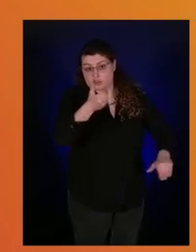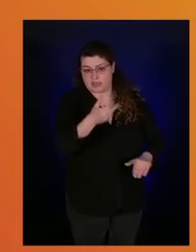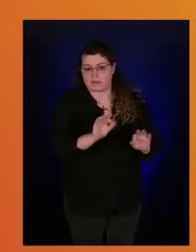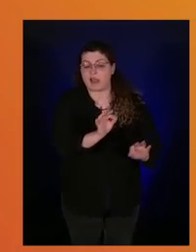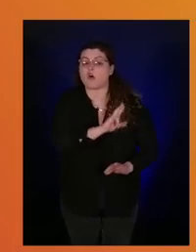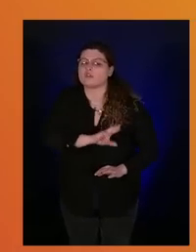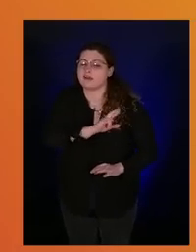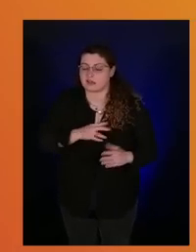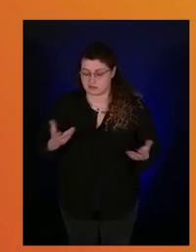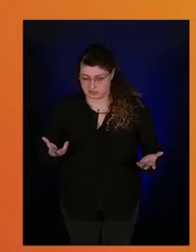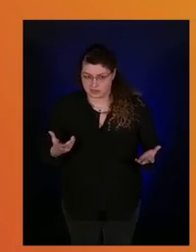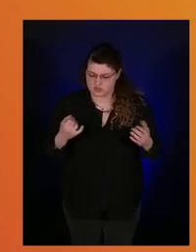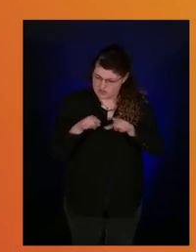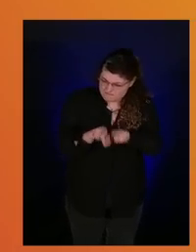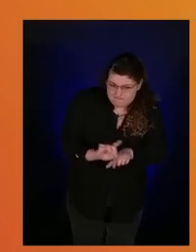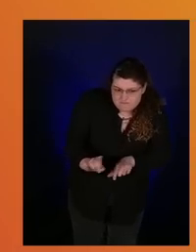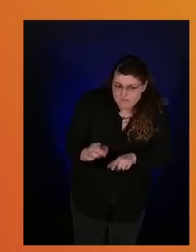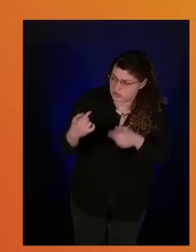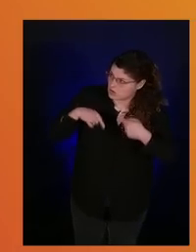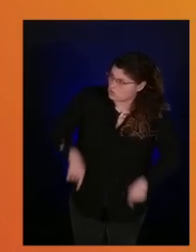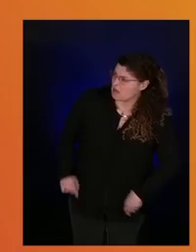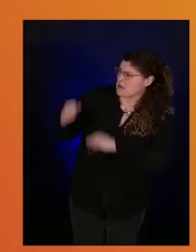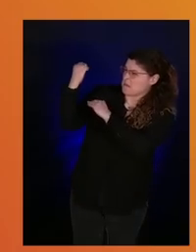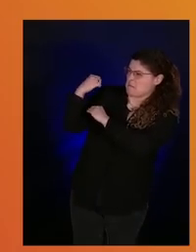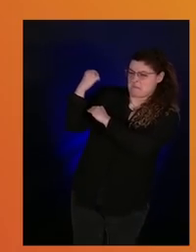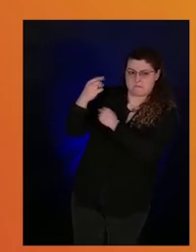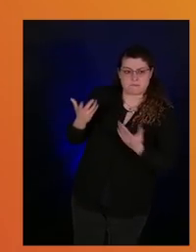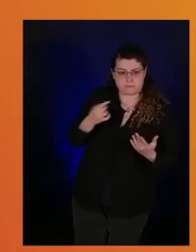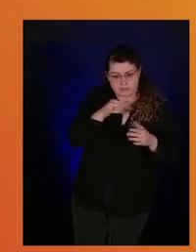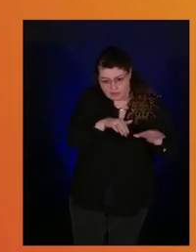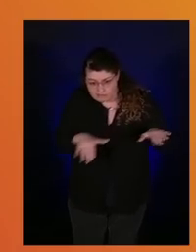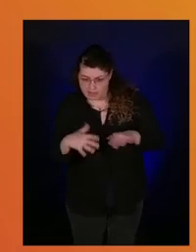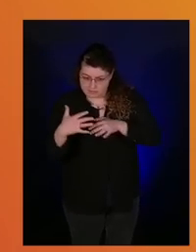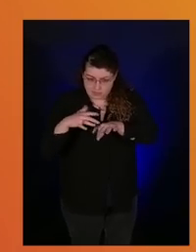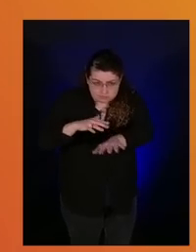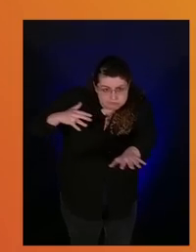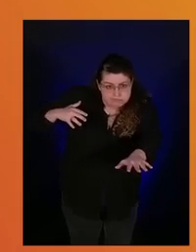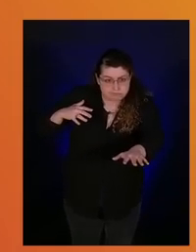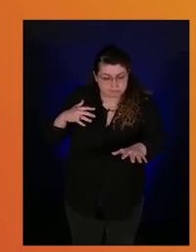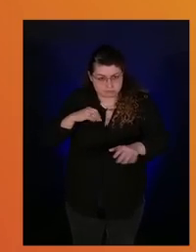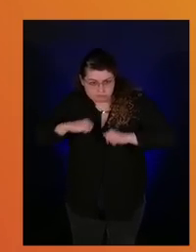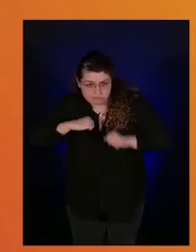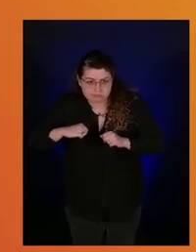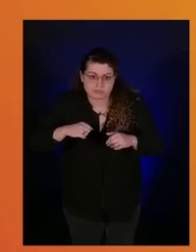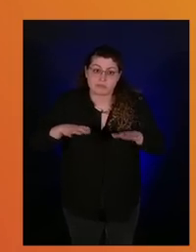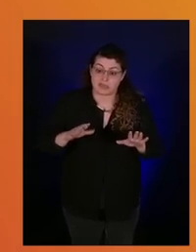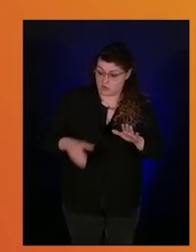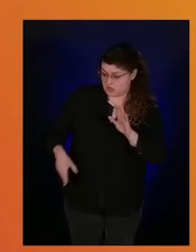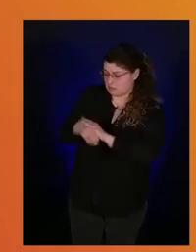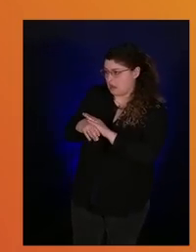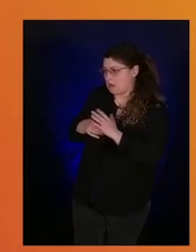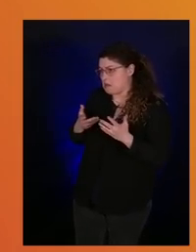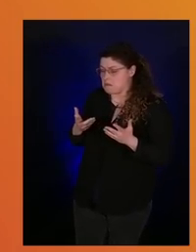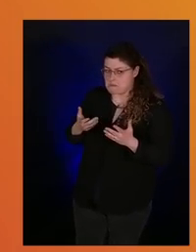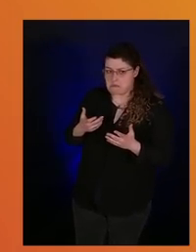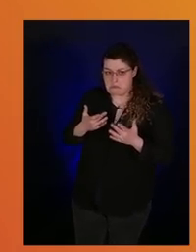sentiment d'injustice et de mépris de notre gouvernement, galvanise les mobilisations et porte, malgré le scepticisme de départ,